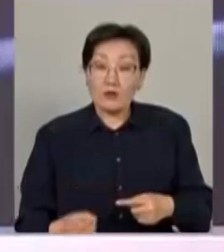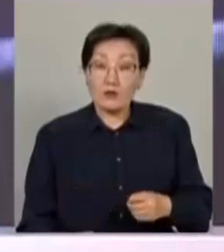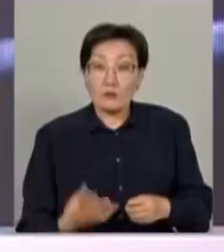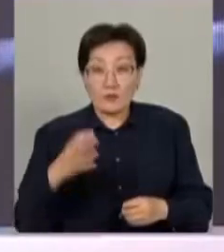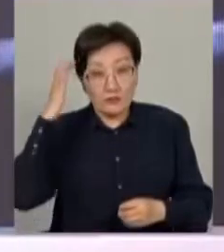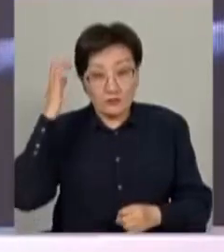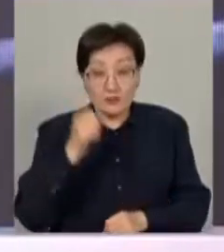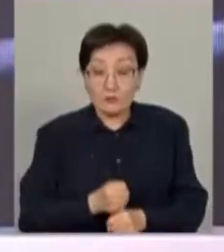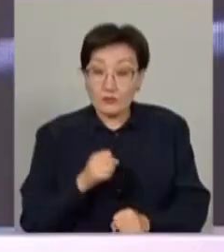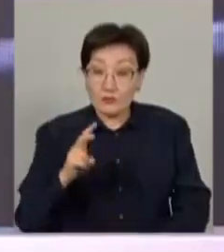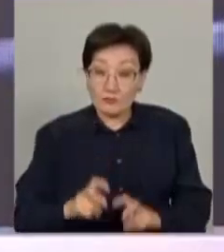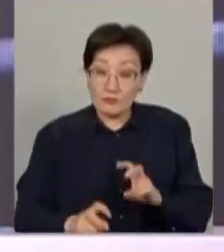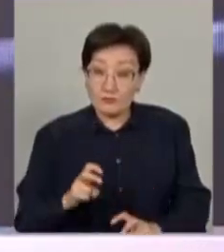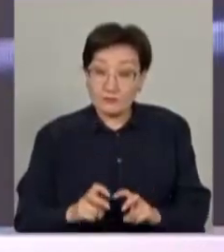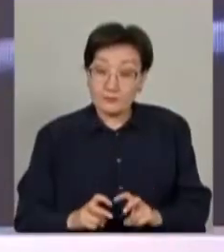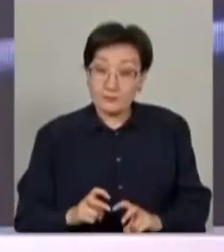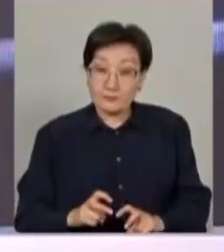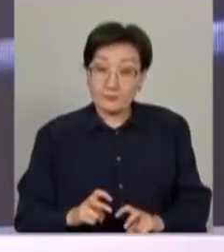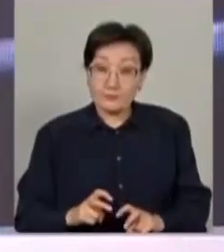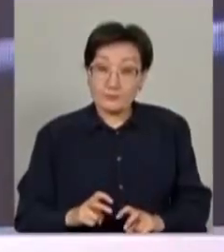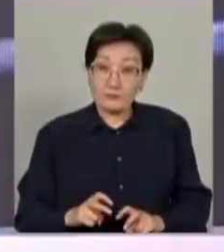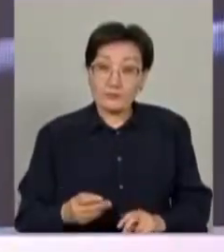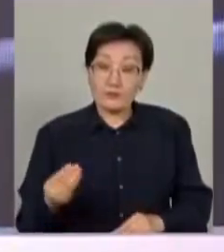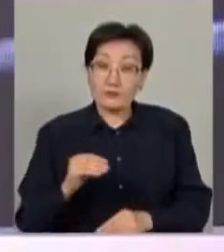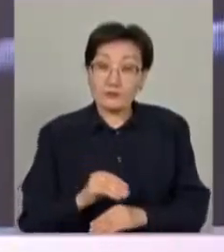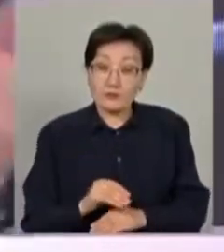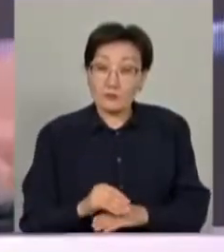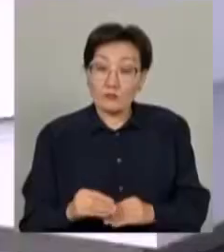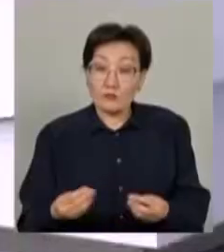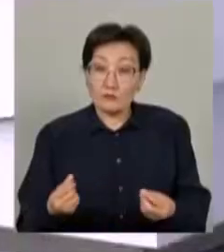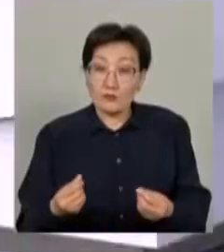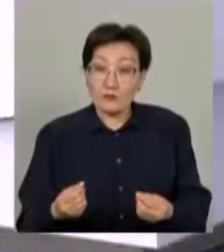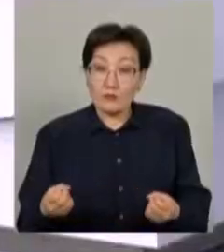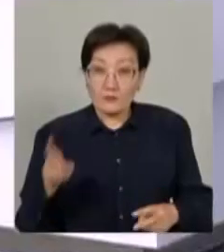примеру, и на те же нефтяные промыслы в виде дополнительных денег, которые мы просто теряем сегодня.